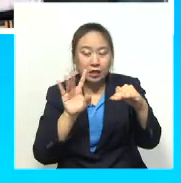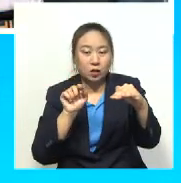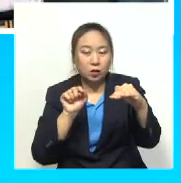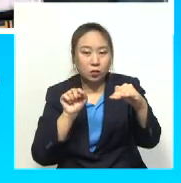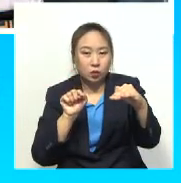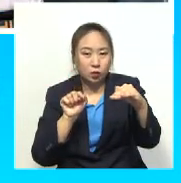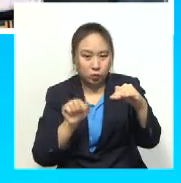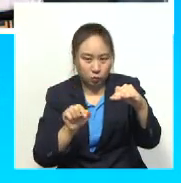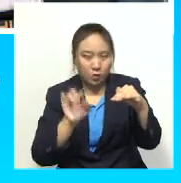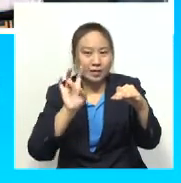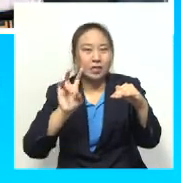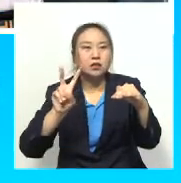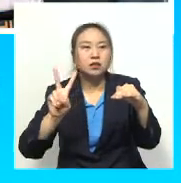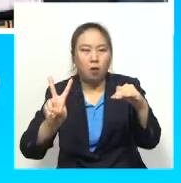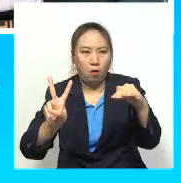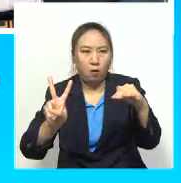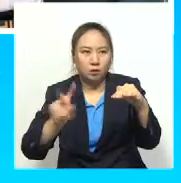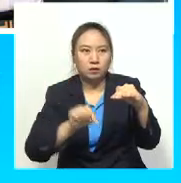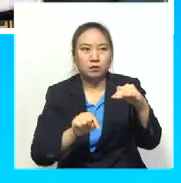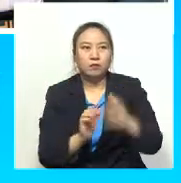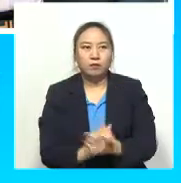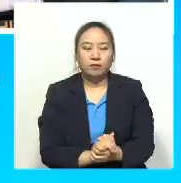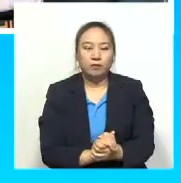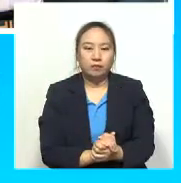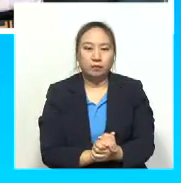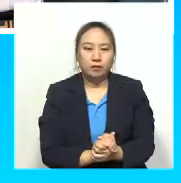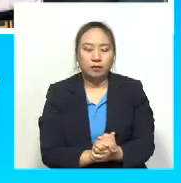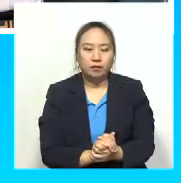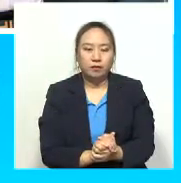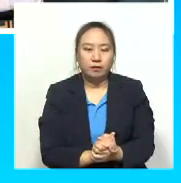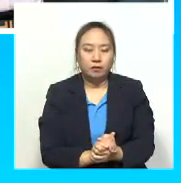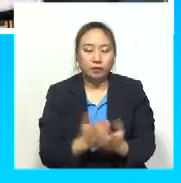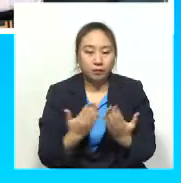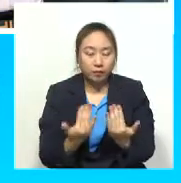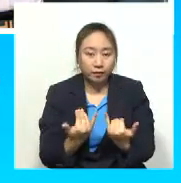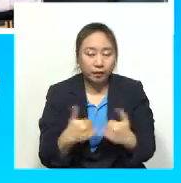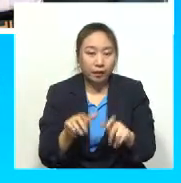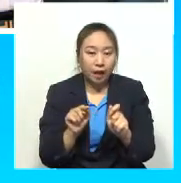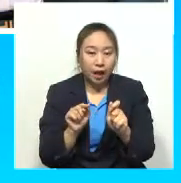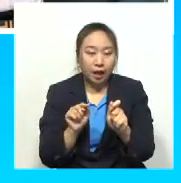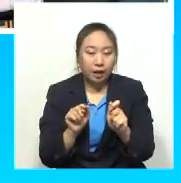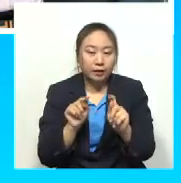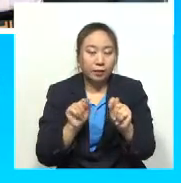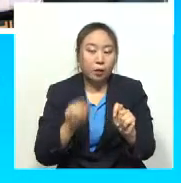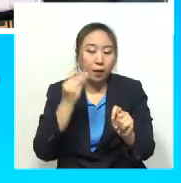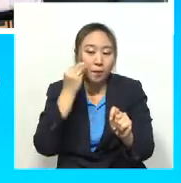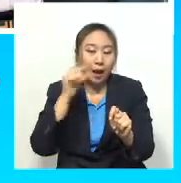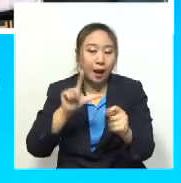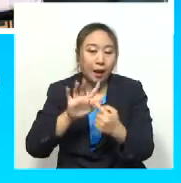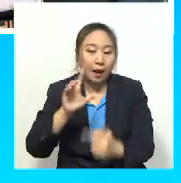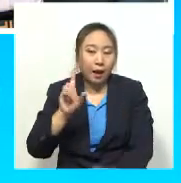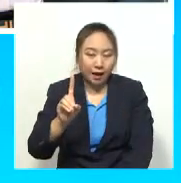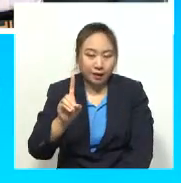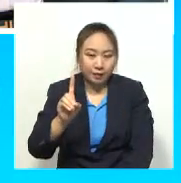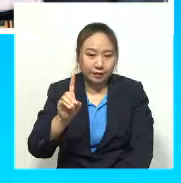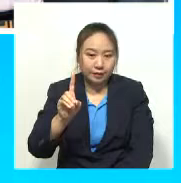ลิ่ง 4.72 เมตรนะครับ ค่ะ อยู่ที่นะครับที่อำเภอตำบลบ้านลาดนะครับอำเภอบ้าน